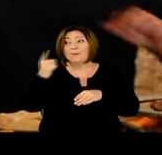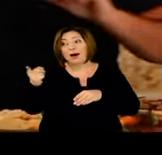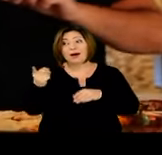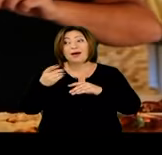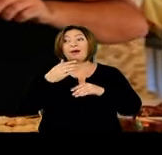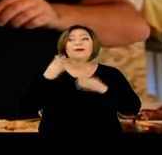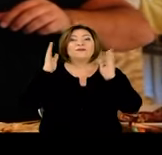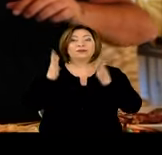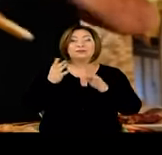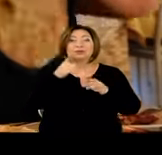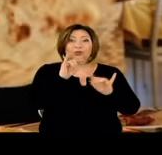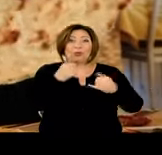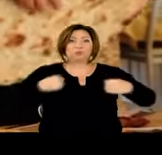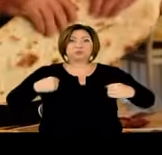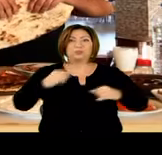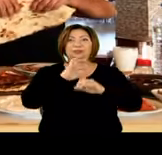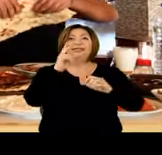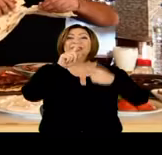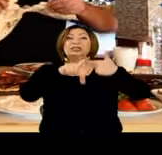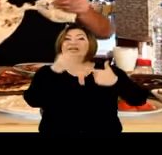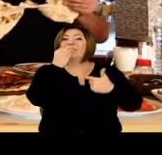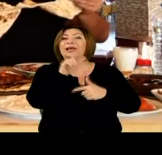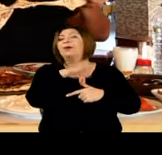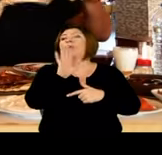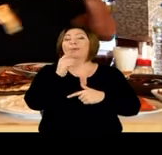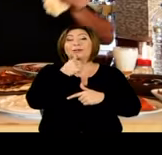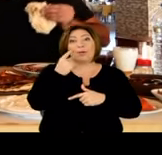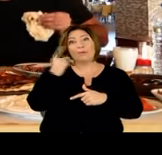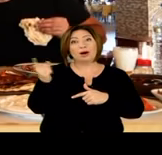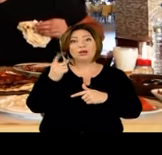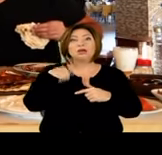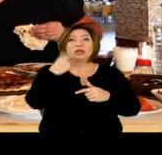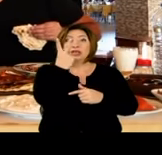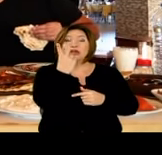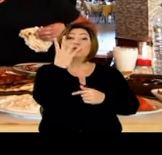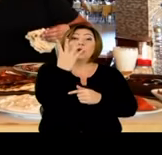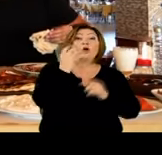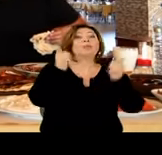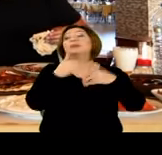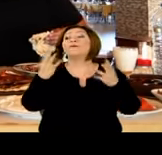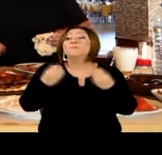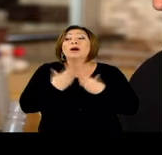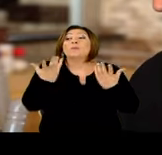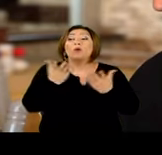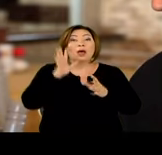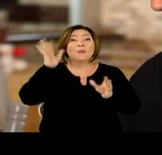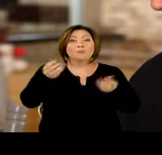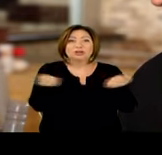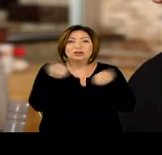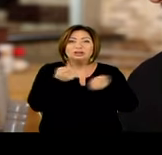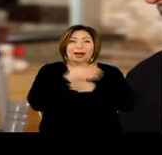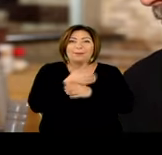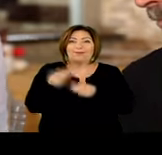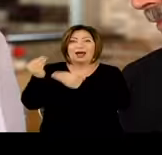al. Sen maşallah kilolusun ya, ikinci yemeğe gereğin yok. Bir de şu adama bak. Abi ben iki değerim, dört değerim bırakmıyor ki. Bak al. Anca çalış, ekmek